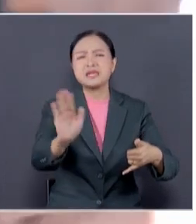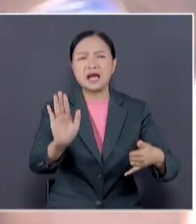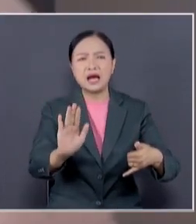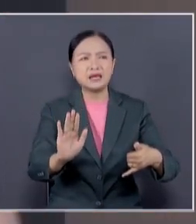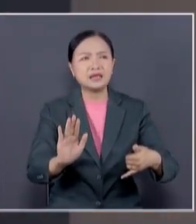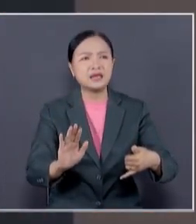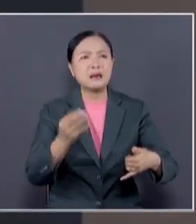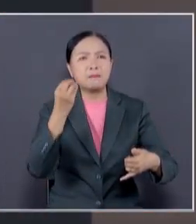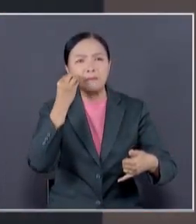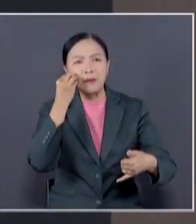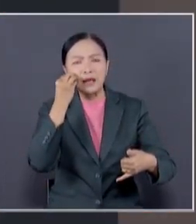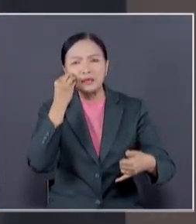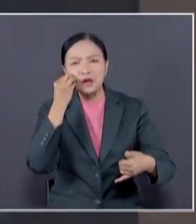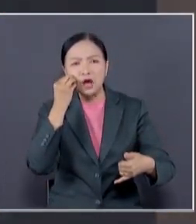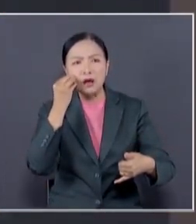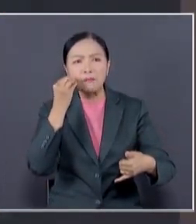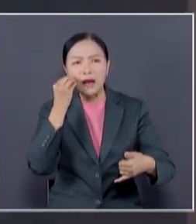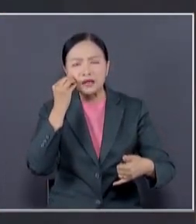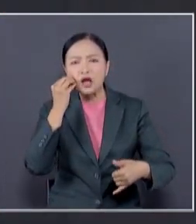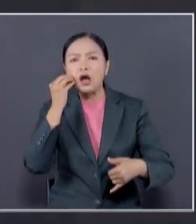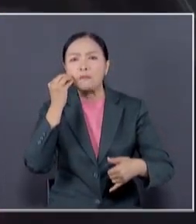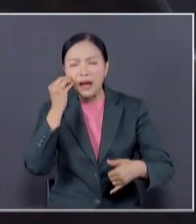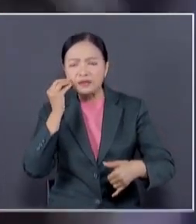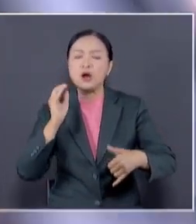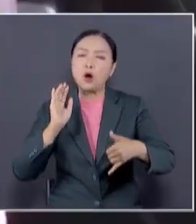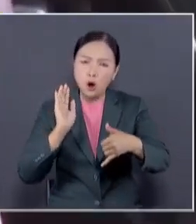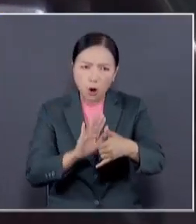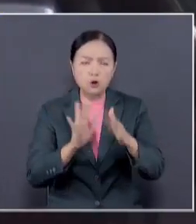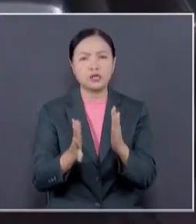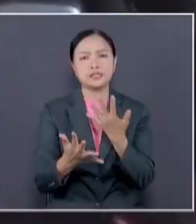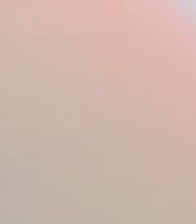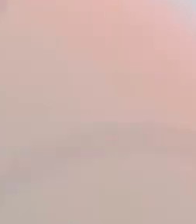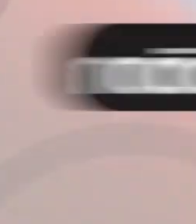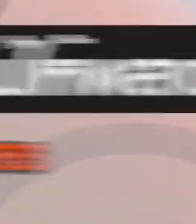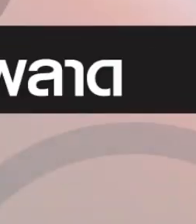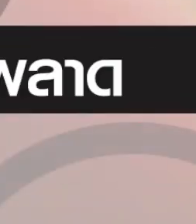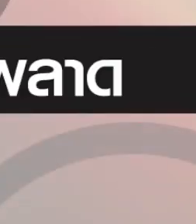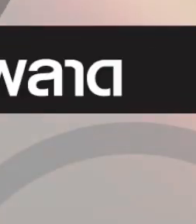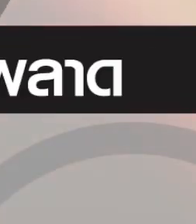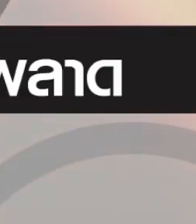ของผู้ต้องหาบางรายเดี๋ยวจะบอกฮะว่าผู้ต้องหาบางรายมันเกี่ยวข้องอย่างไร